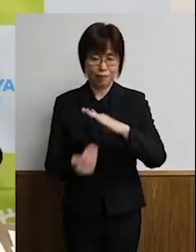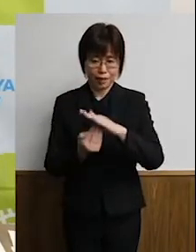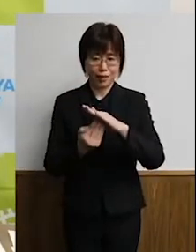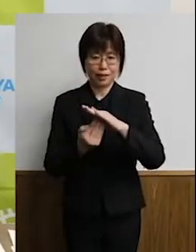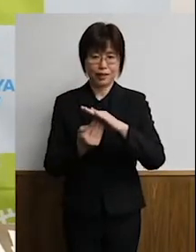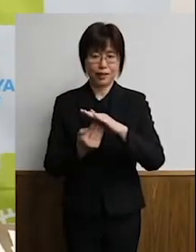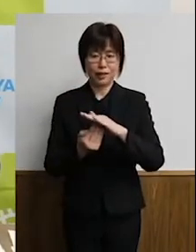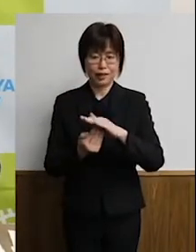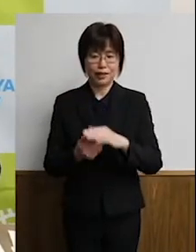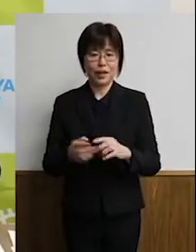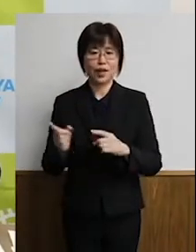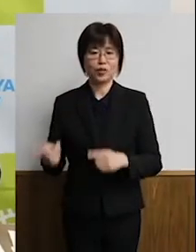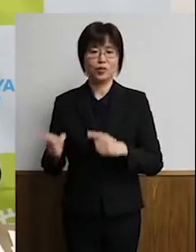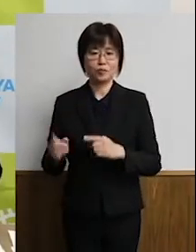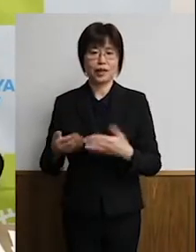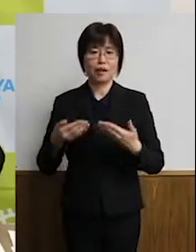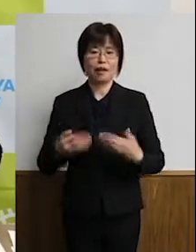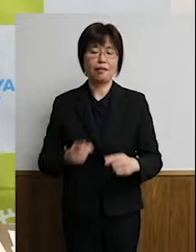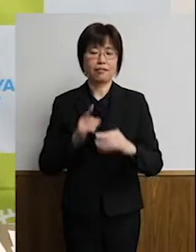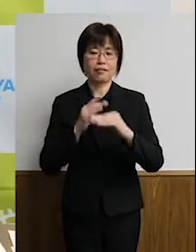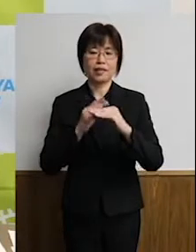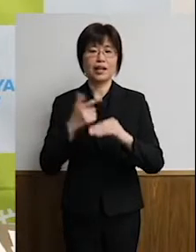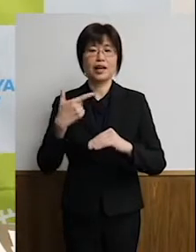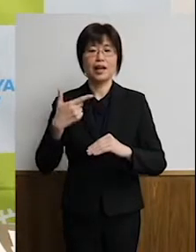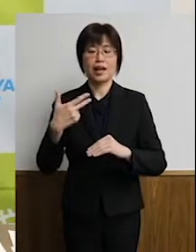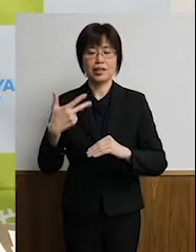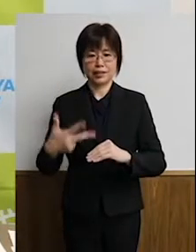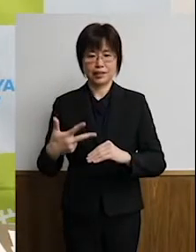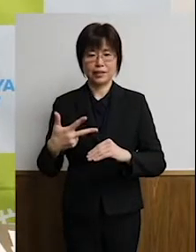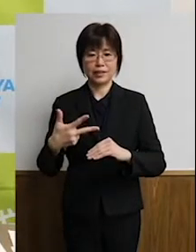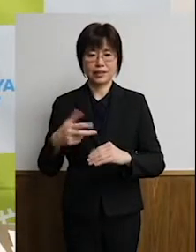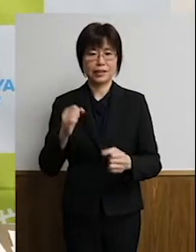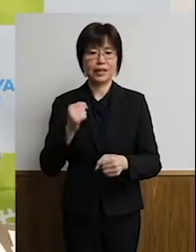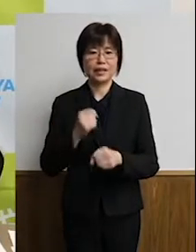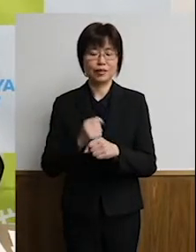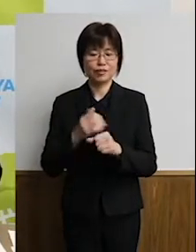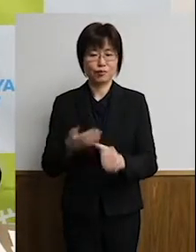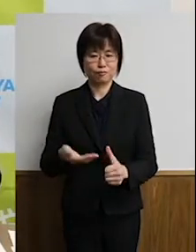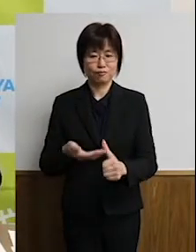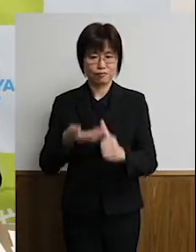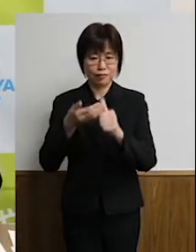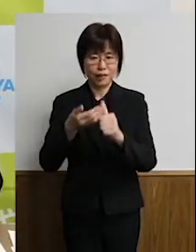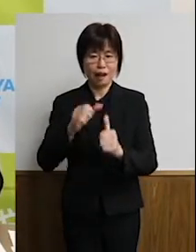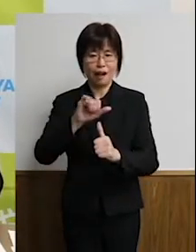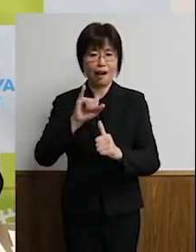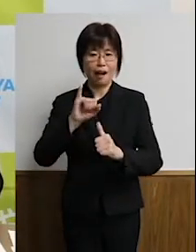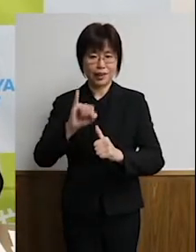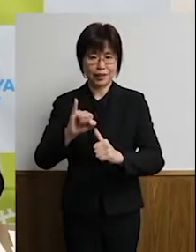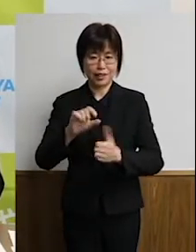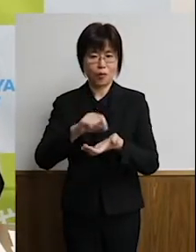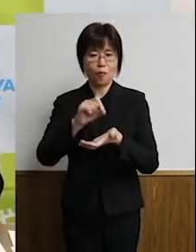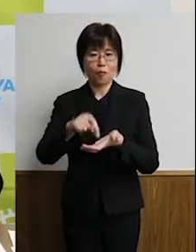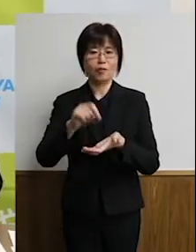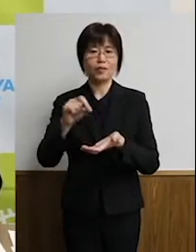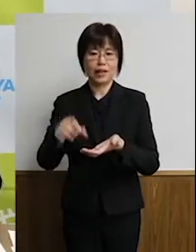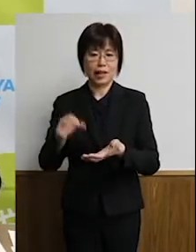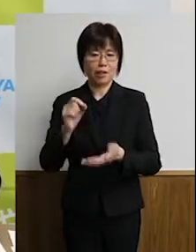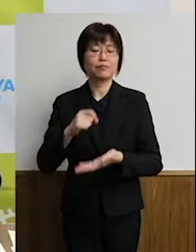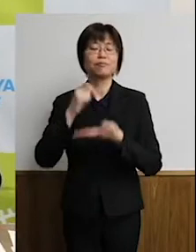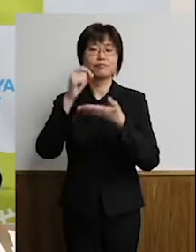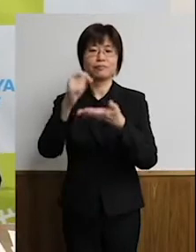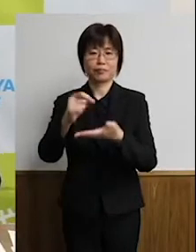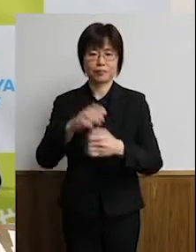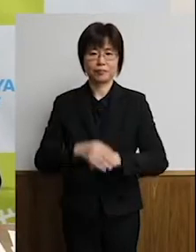に群馬県安中市の大河ドラマロケ現場で栽培された愛の種をプレゼントいたします